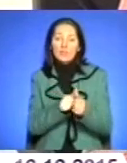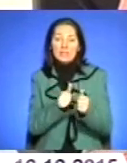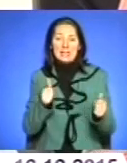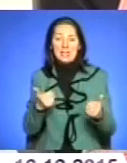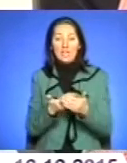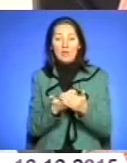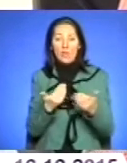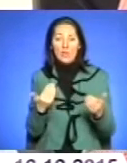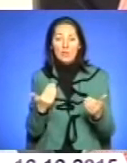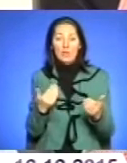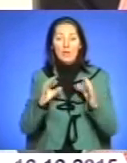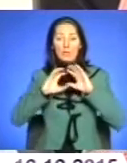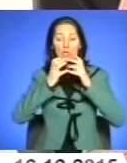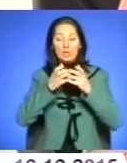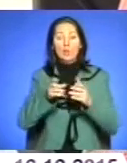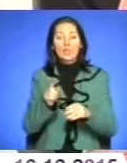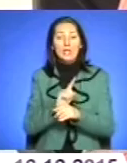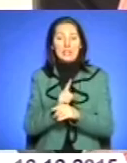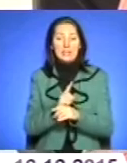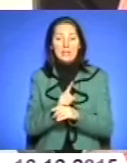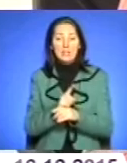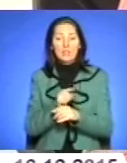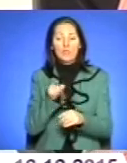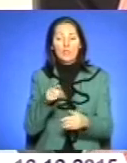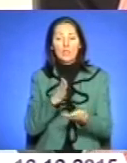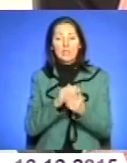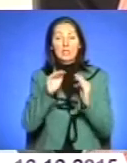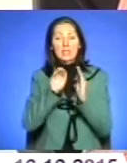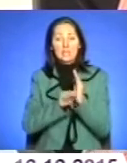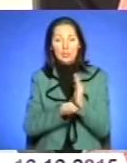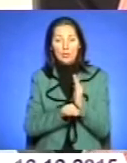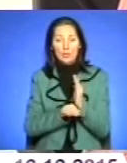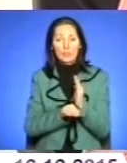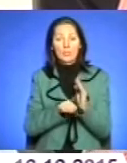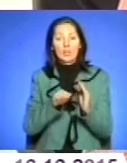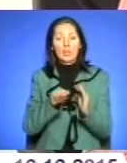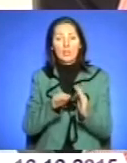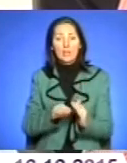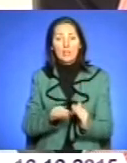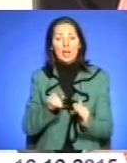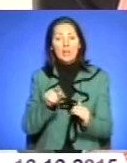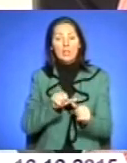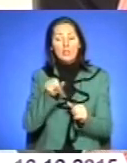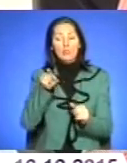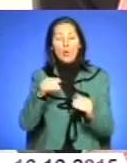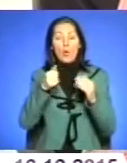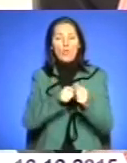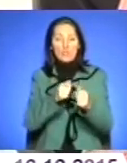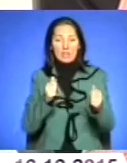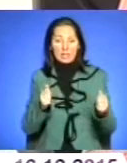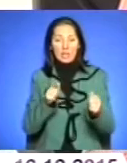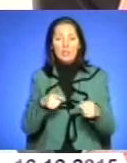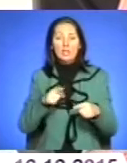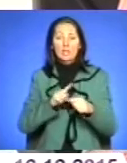від міжнародних стандартів, вона є нижчою. І крім того, вона відстає і від